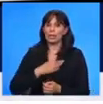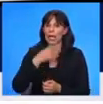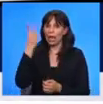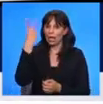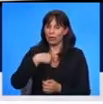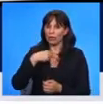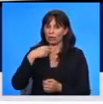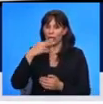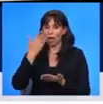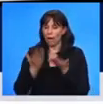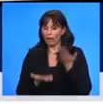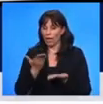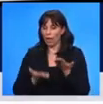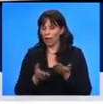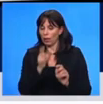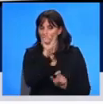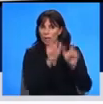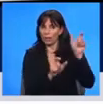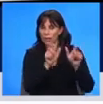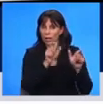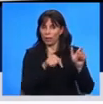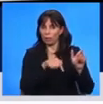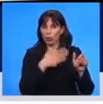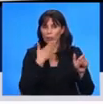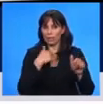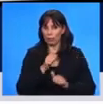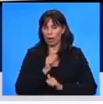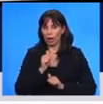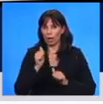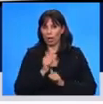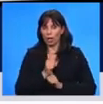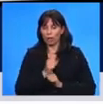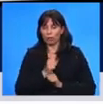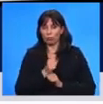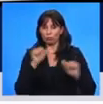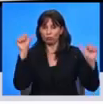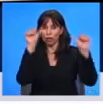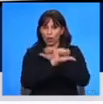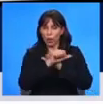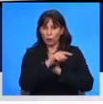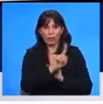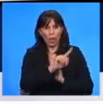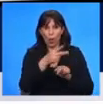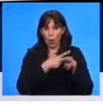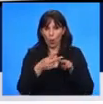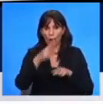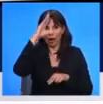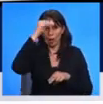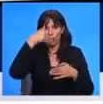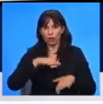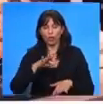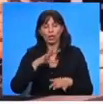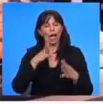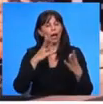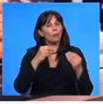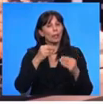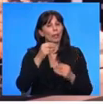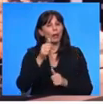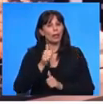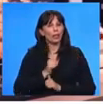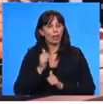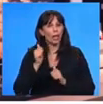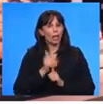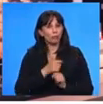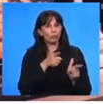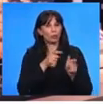הבדל בין האזרחים שבמדינת ישראל, כל החיילים שנורו בשוגג, וזה לא רק הבן שלי, יש הרבה מאוד חיילים שנורו